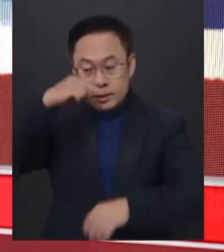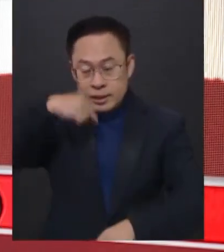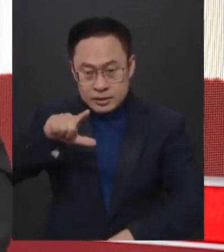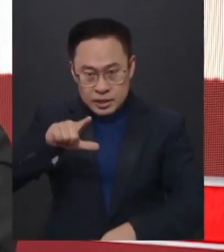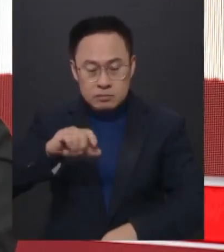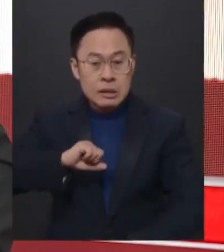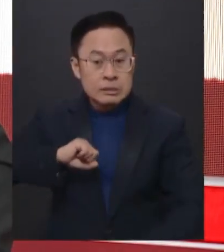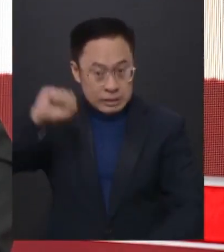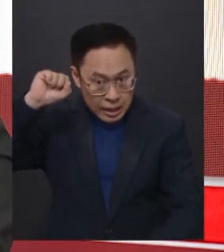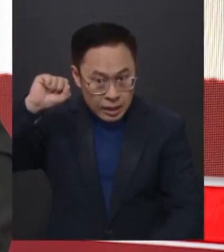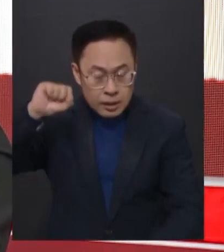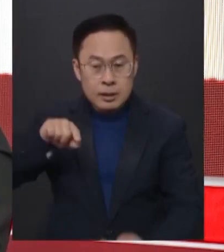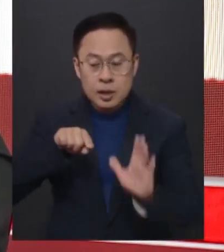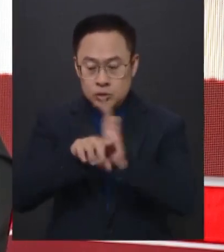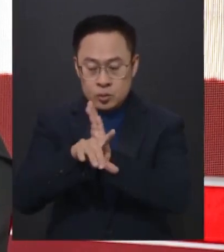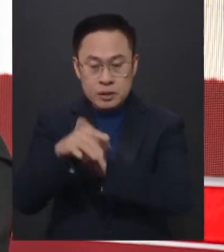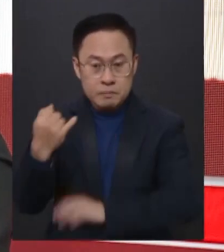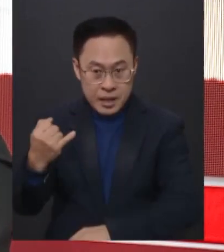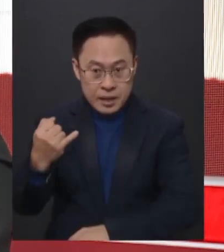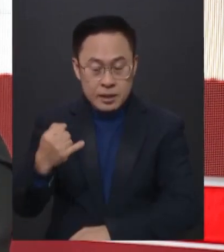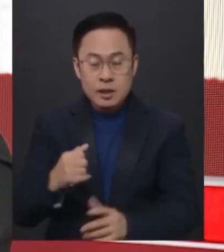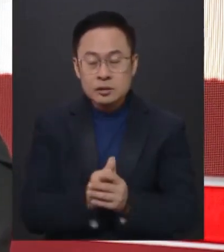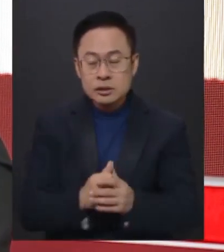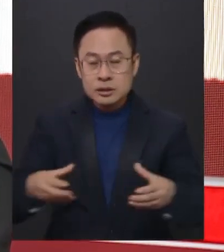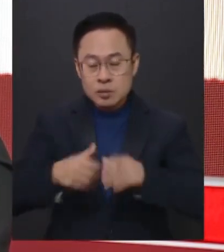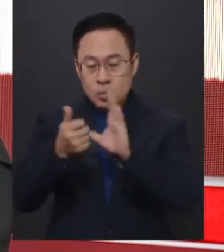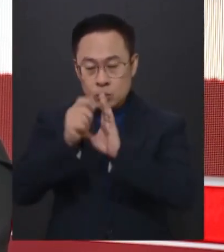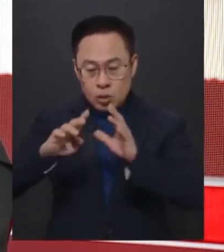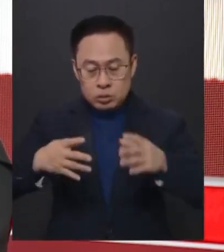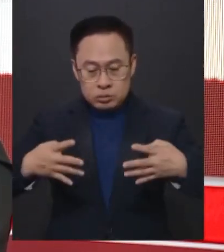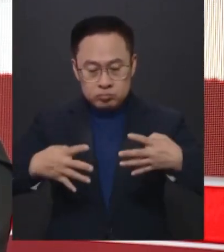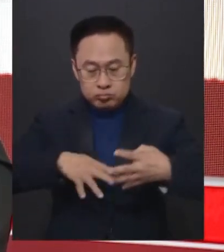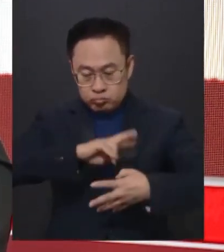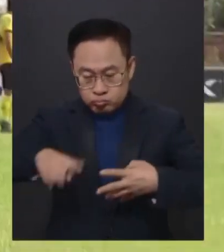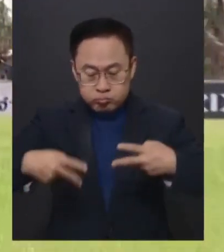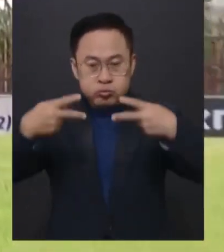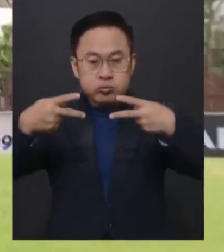เอาชนะจุดโทษชลบุรีครับผ่านเข้าสู่รอบรองชนะเลิศได้สำเร็จ